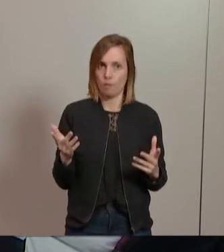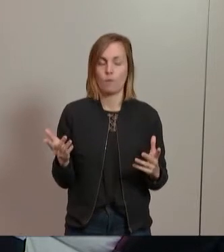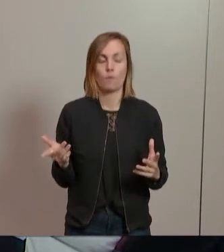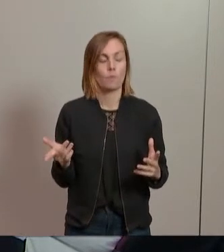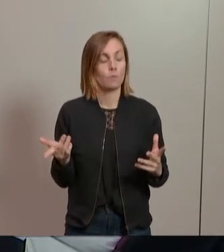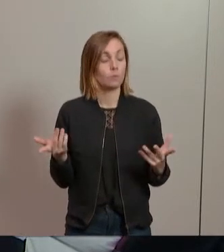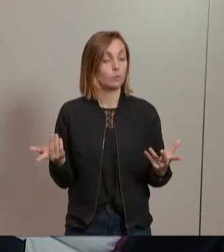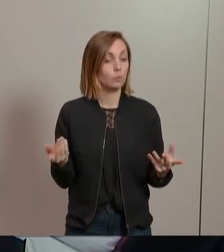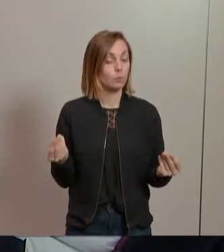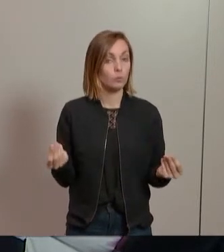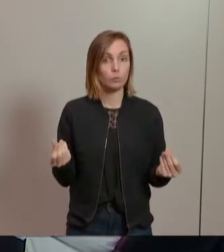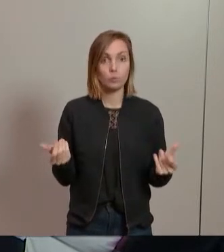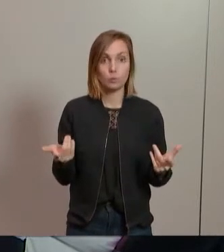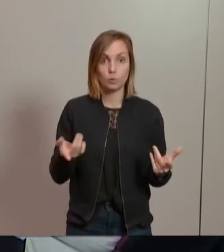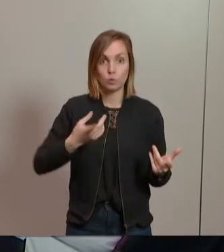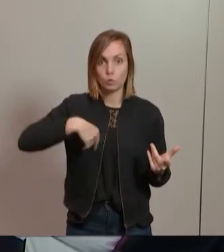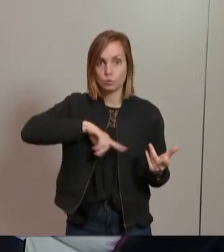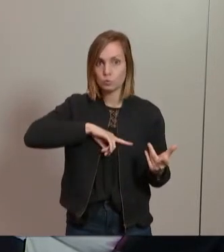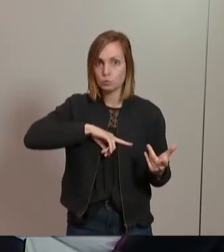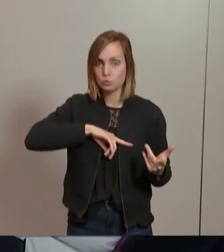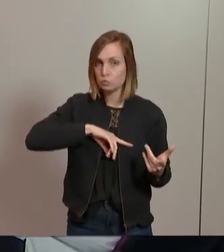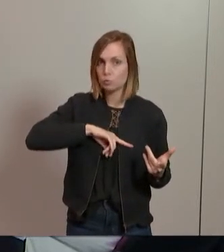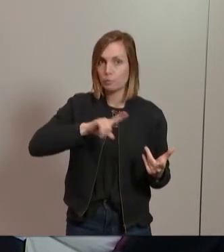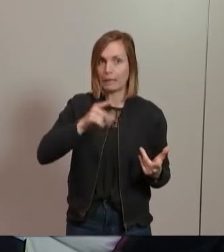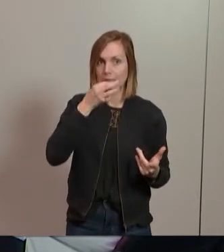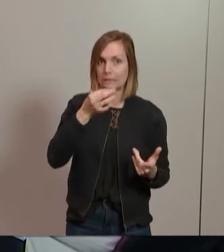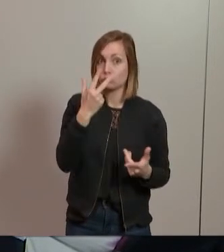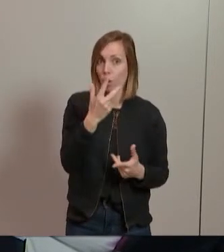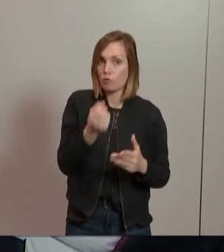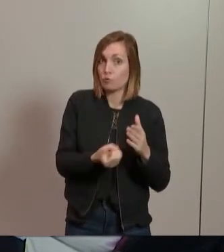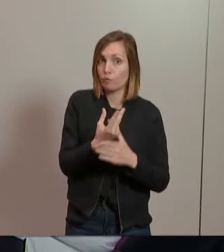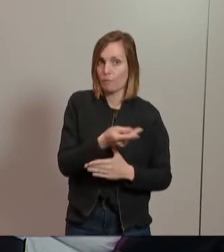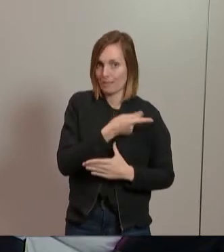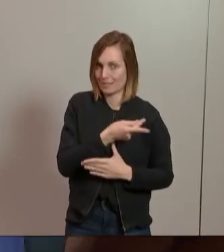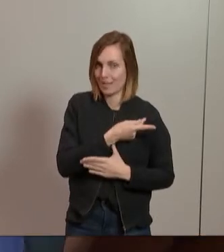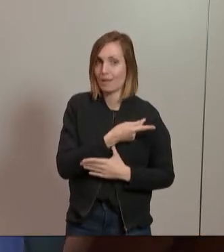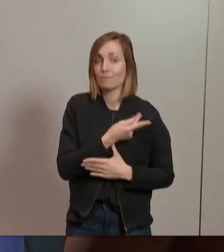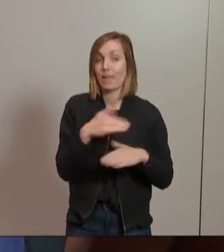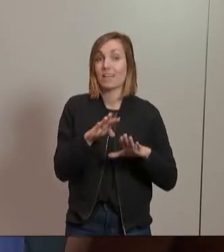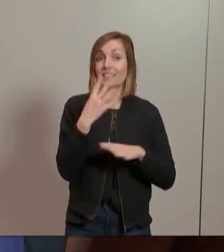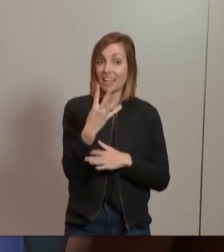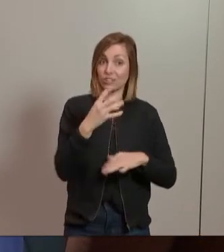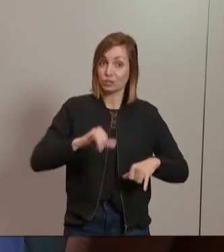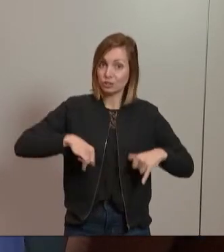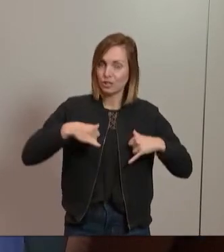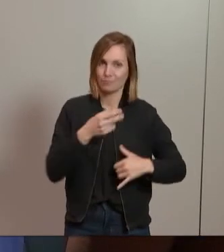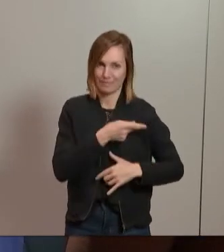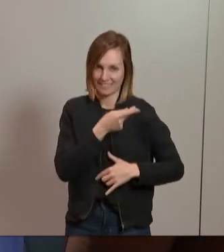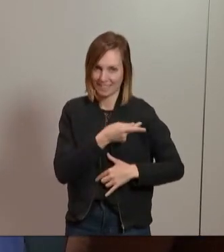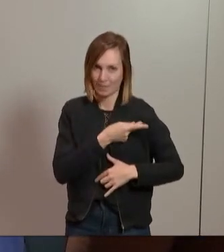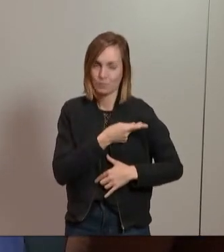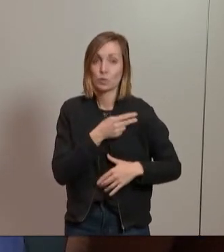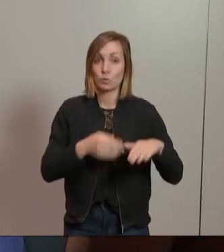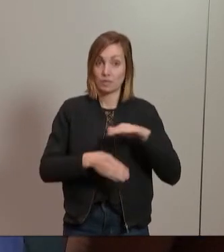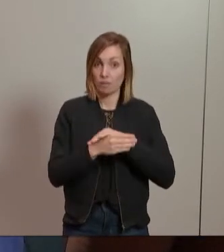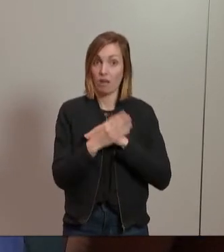nous, le fait que c'était trois nouveaux médecins. On évoquait quatre jeunes médecins qui s'installaient. Au départ, il y avait une